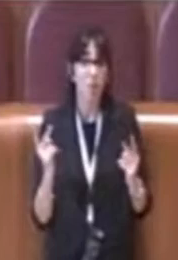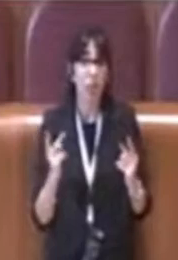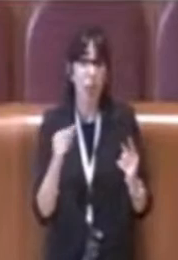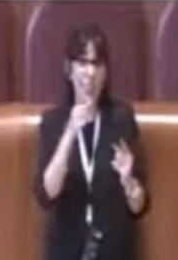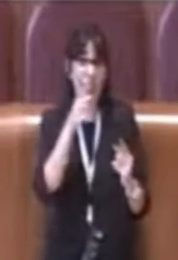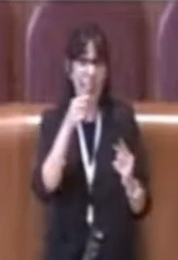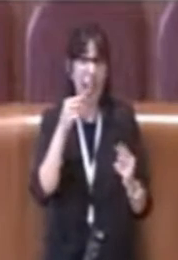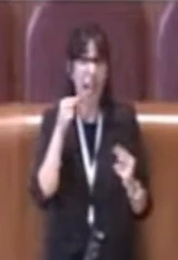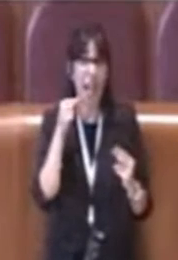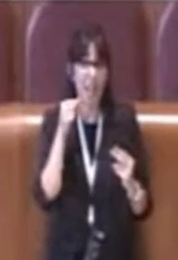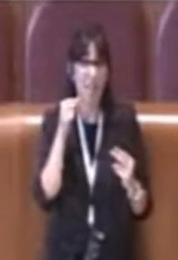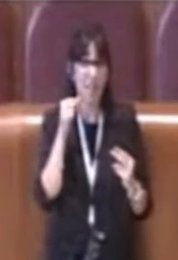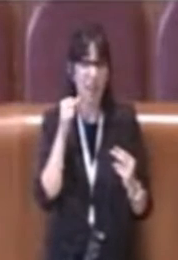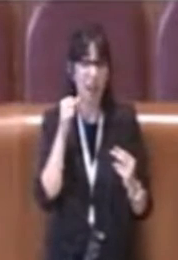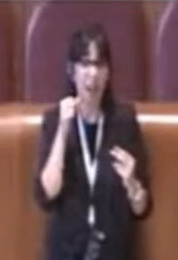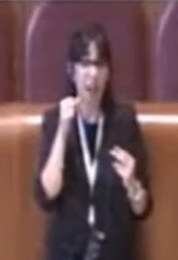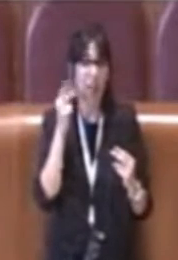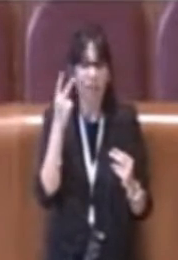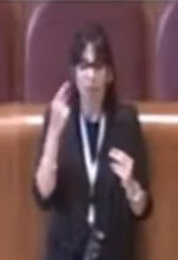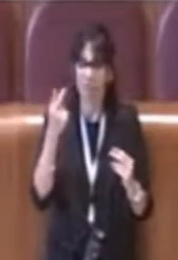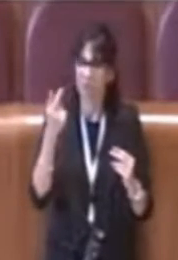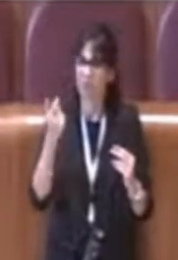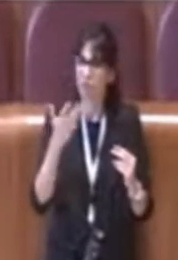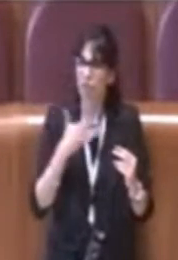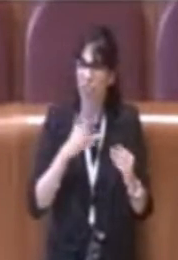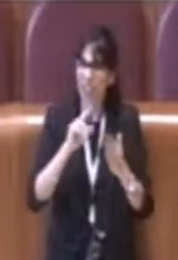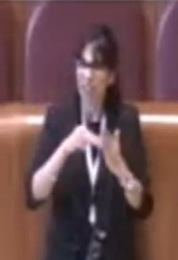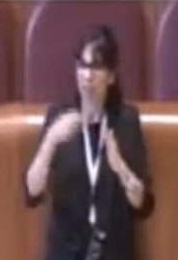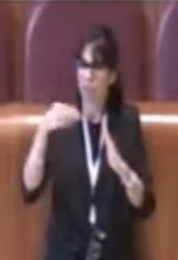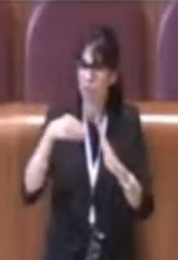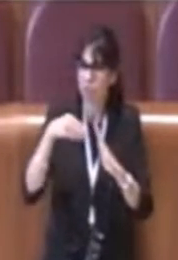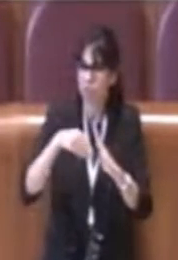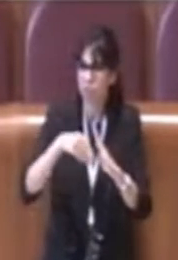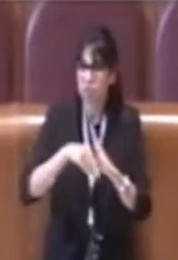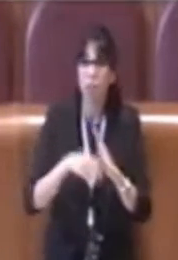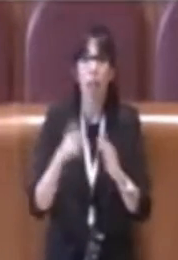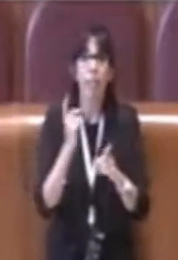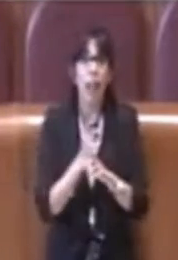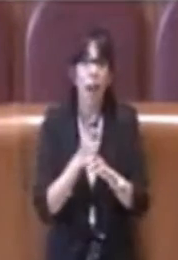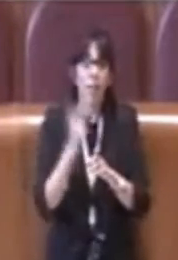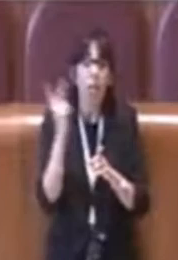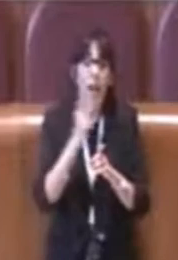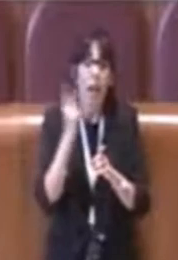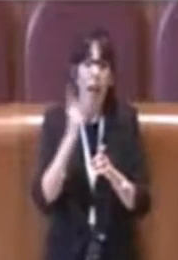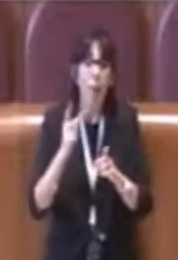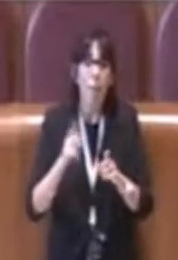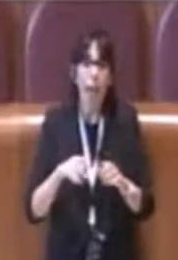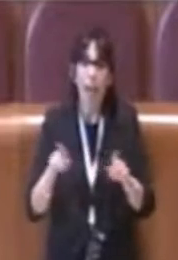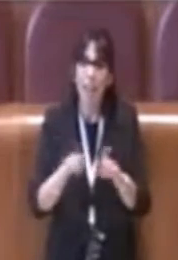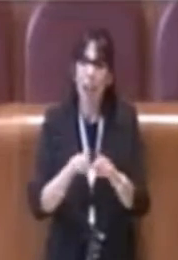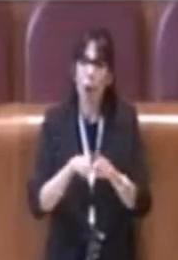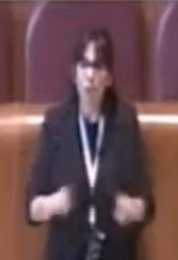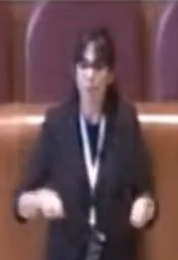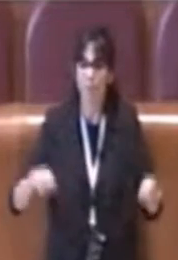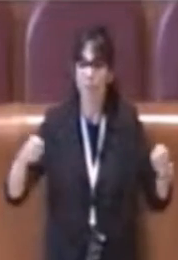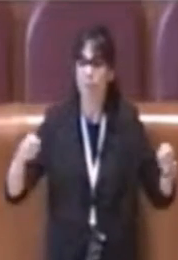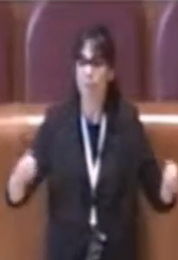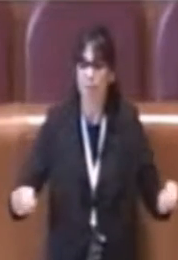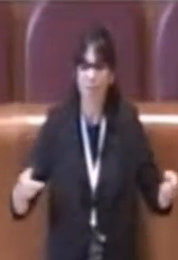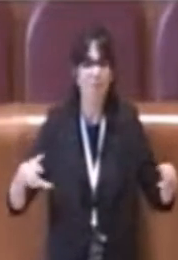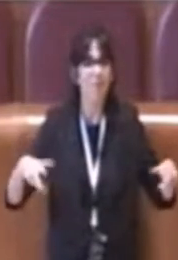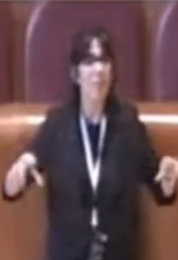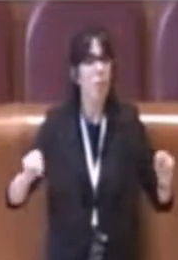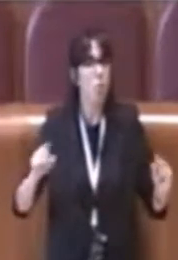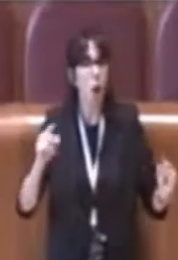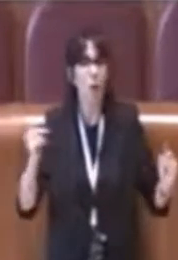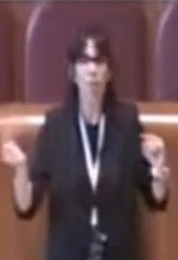opportuno, visti i numeri in calo, rivedere l'intero, mettere al tavolo gli enti competenti,